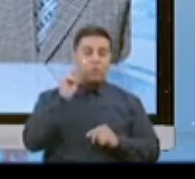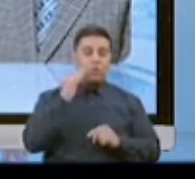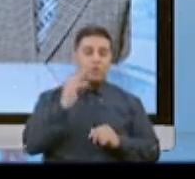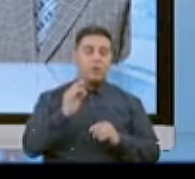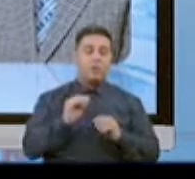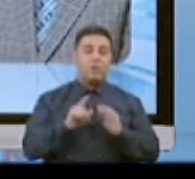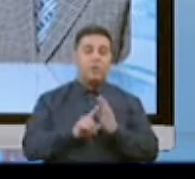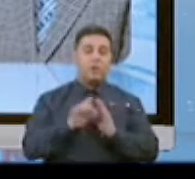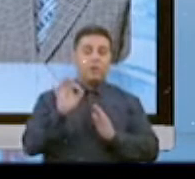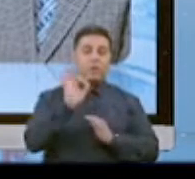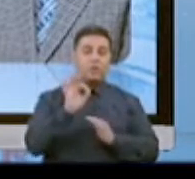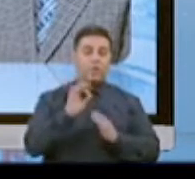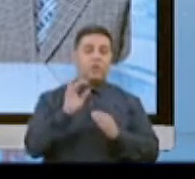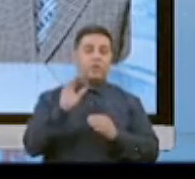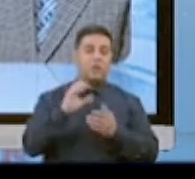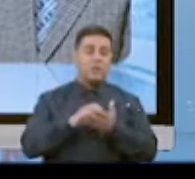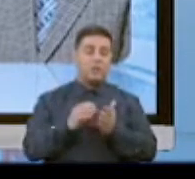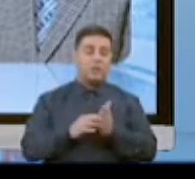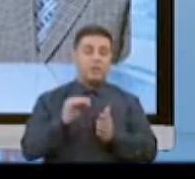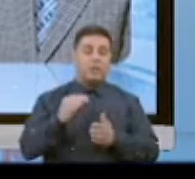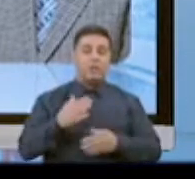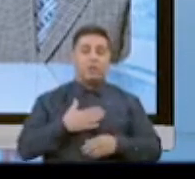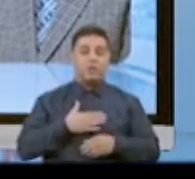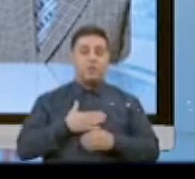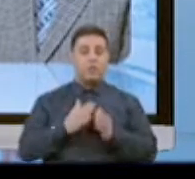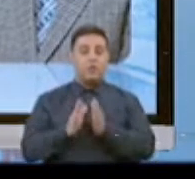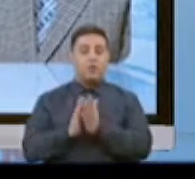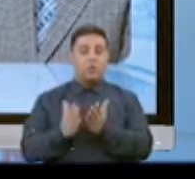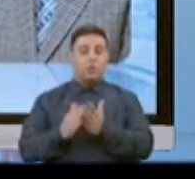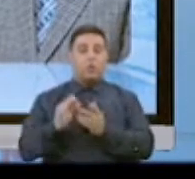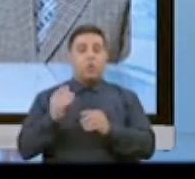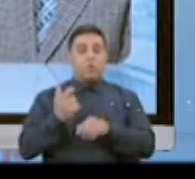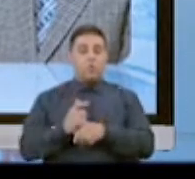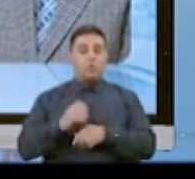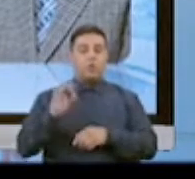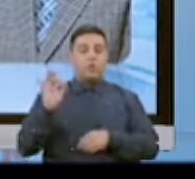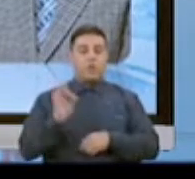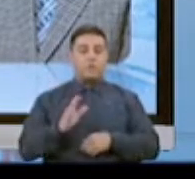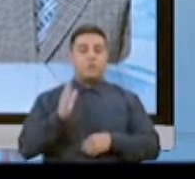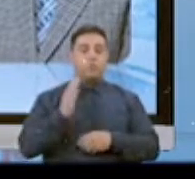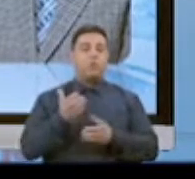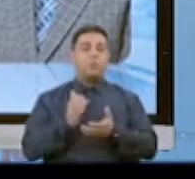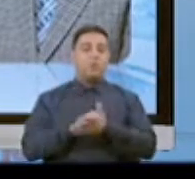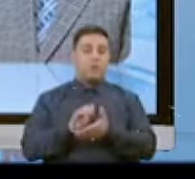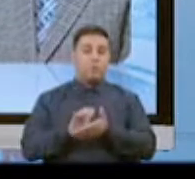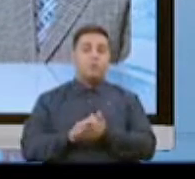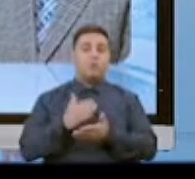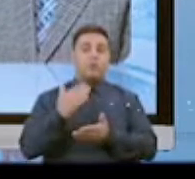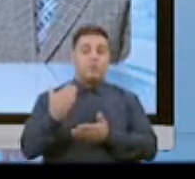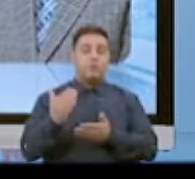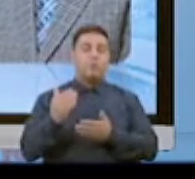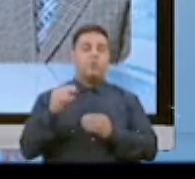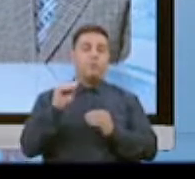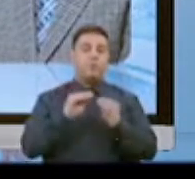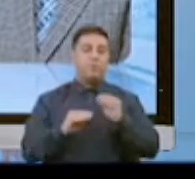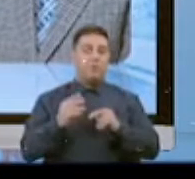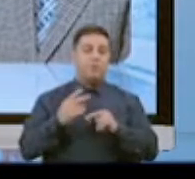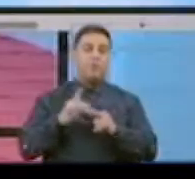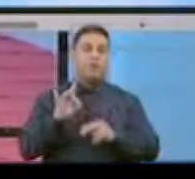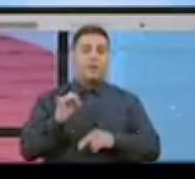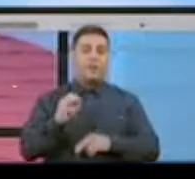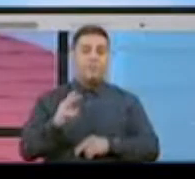в начальных классах. И в наших учебниках мы очень часто будем знакомиться с произведениями Раима